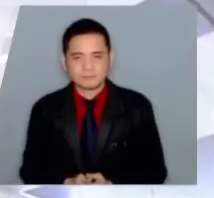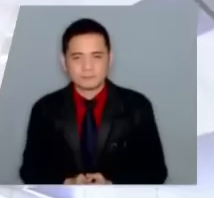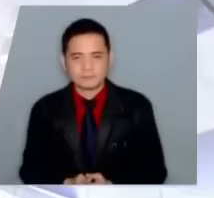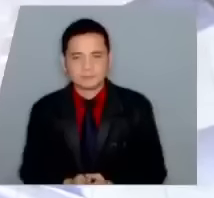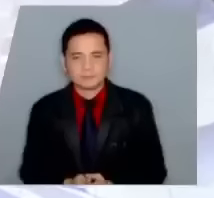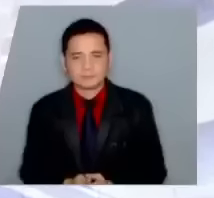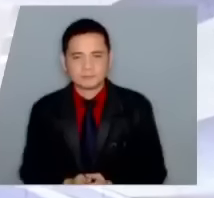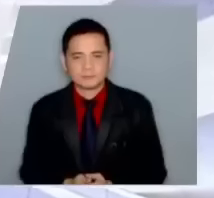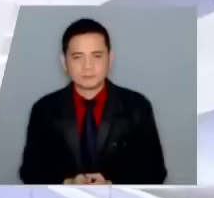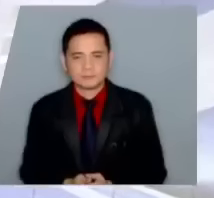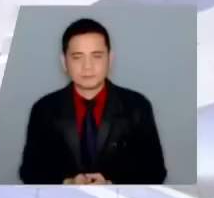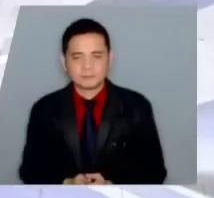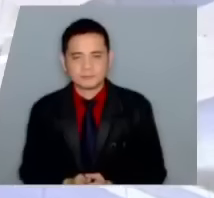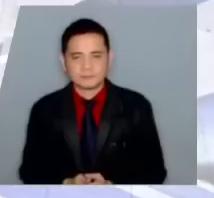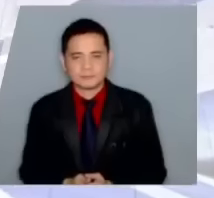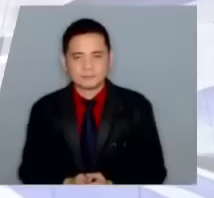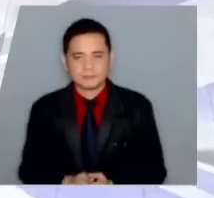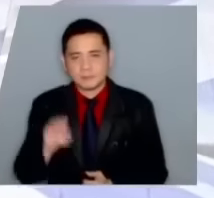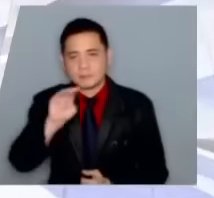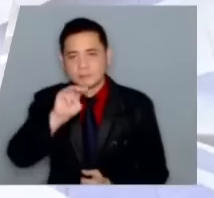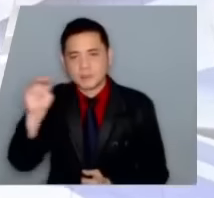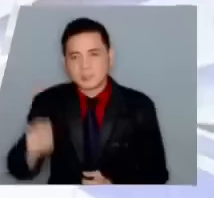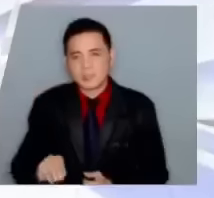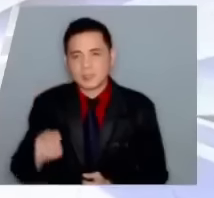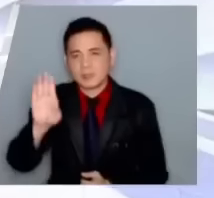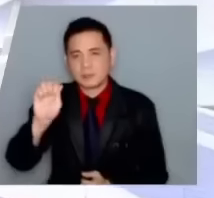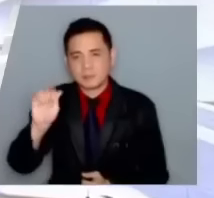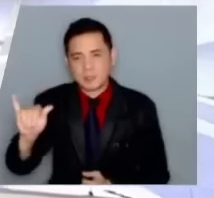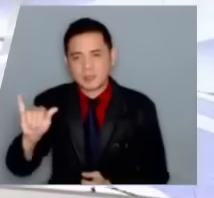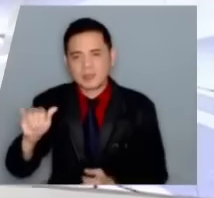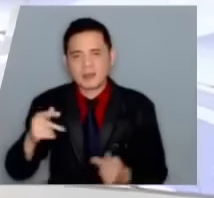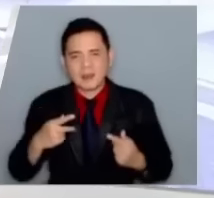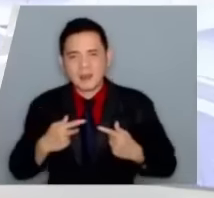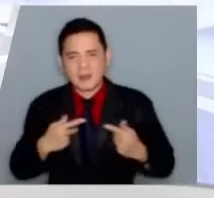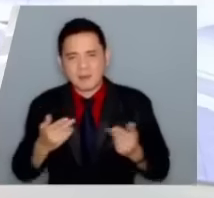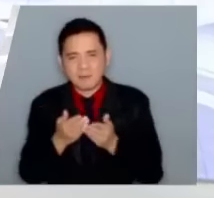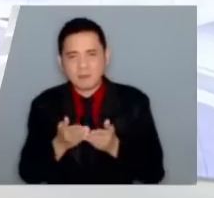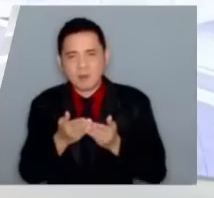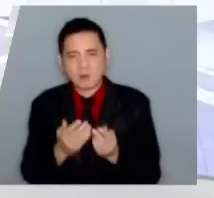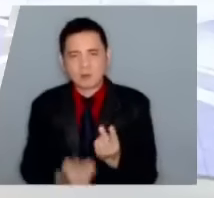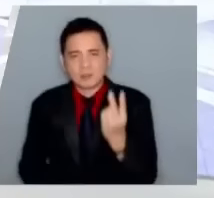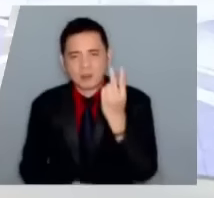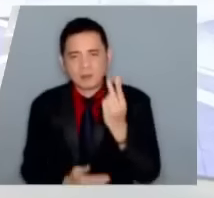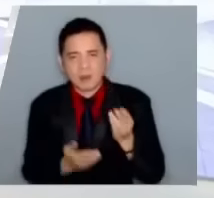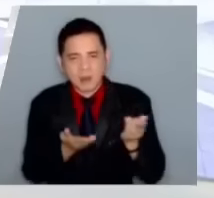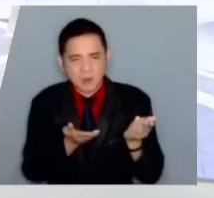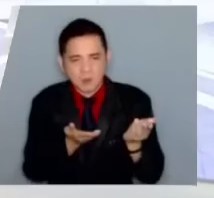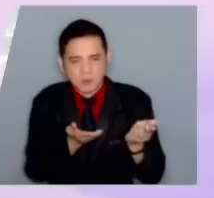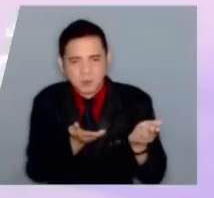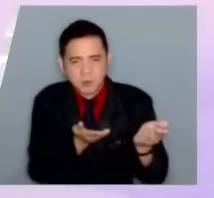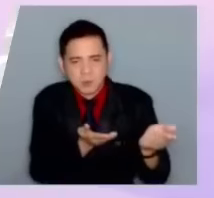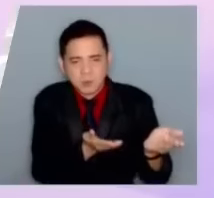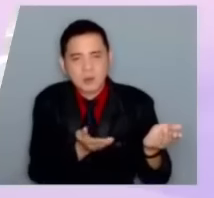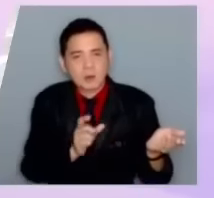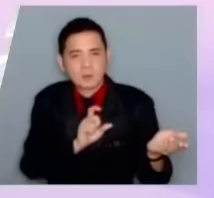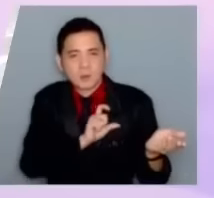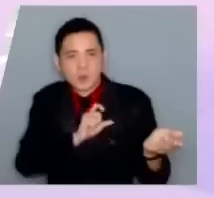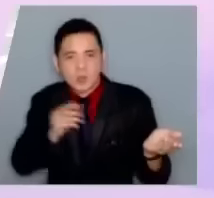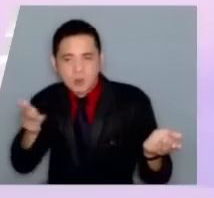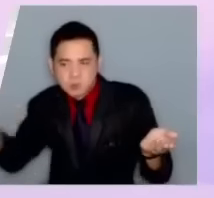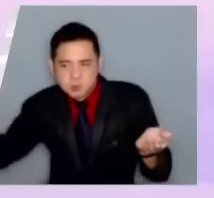Naharang sa Manila Bay ng Philippine Coast Guard ang isang barko at isang bangka na may kargang krudo na walang kaukulang dokumento. Ang